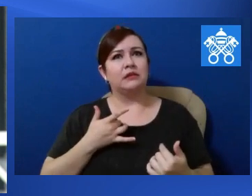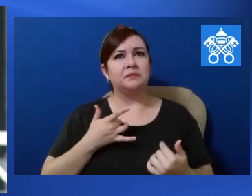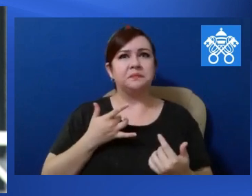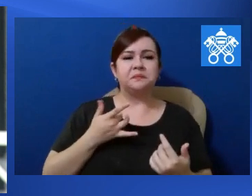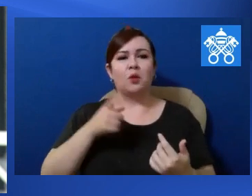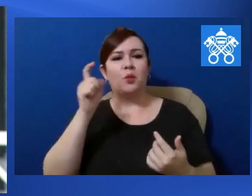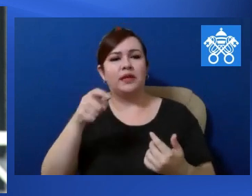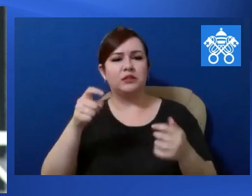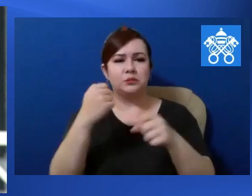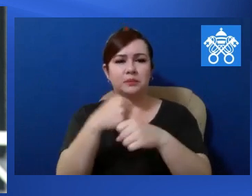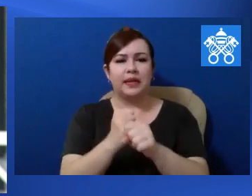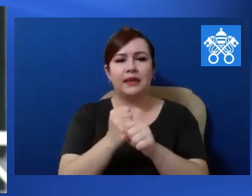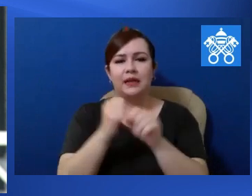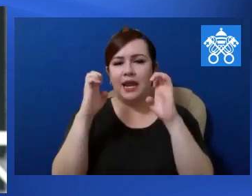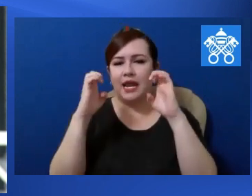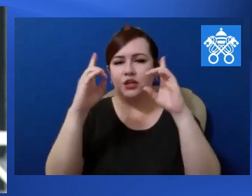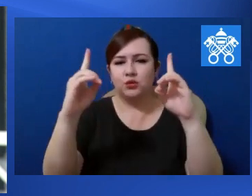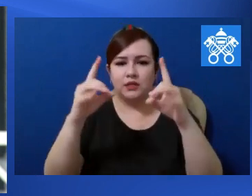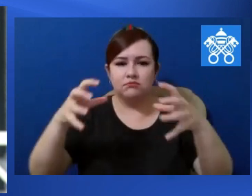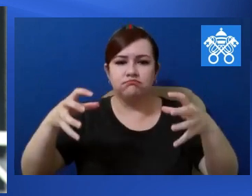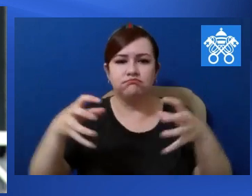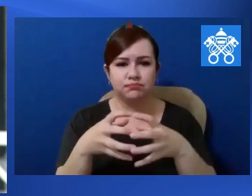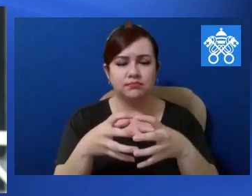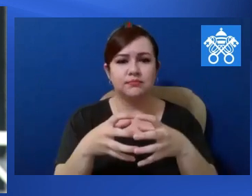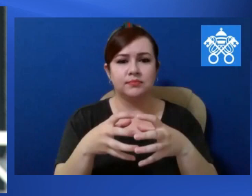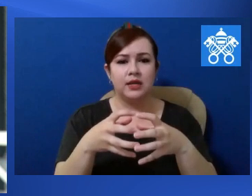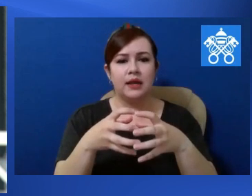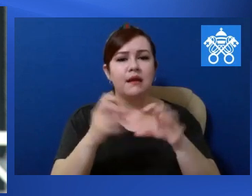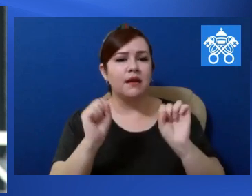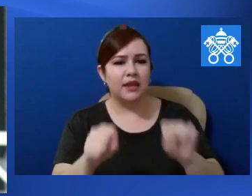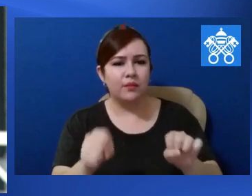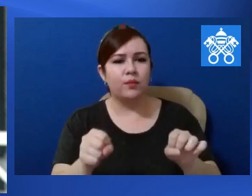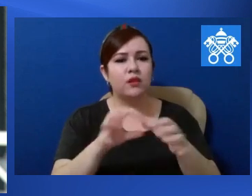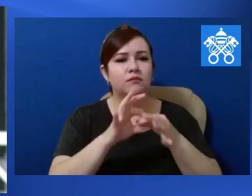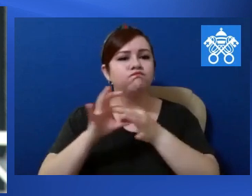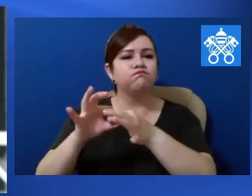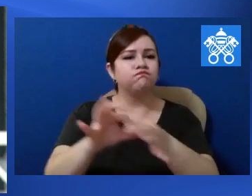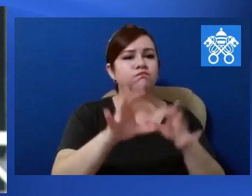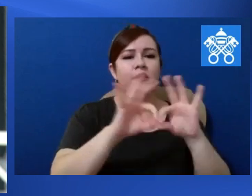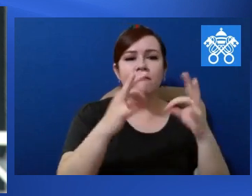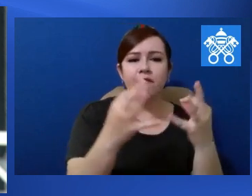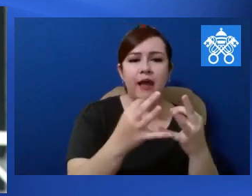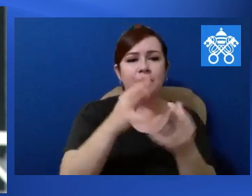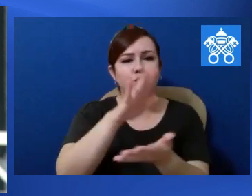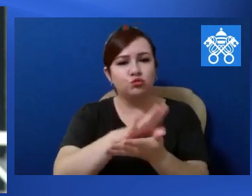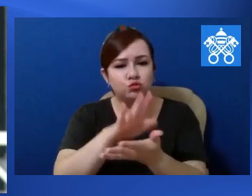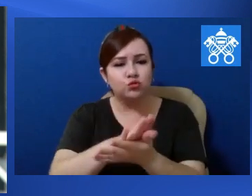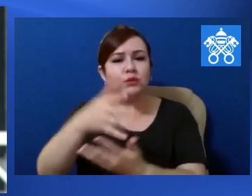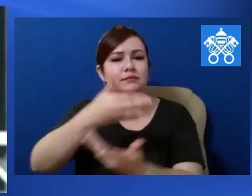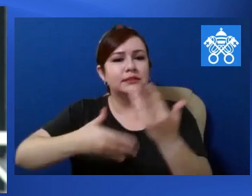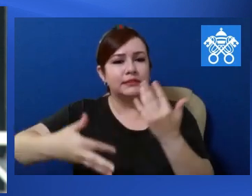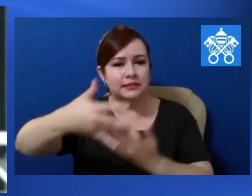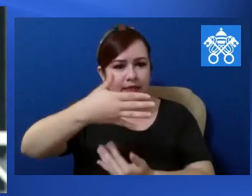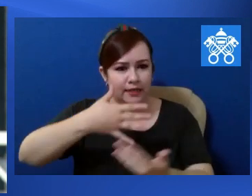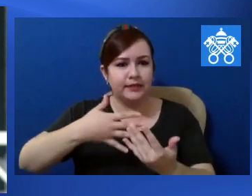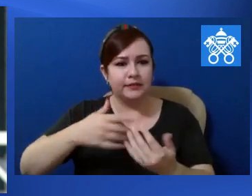diverse altre opere di carità, a partire dalla Casa della Provvidenza, aperta ad Adelaide,